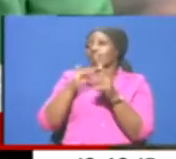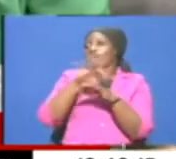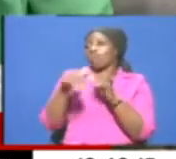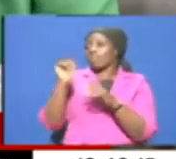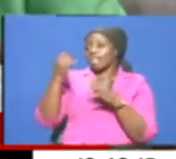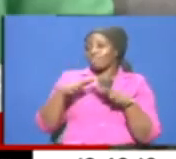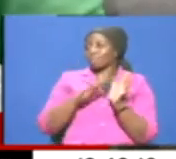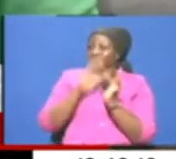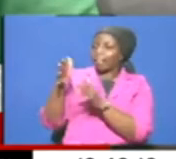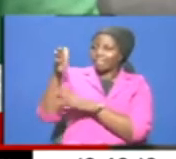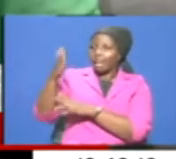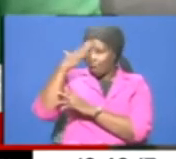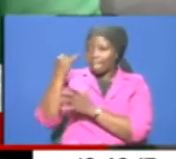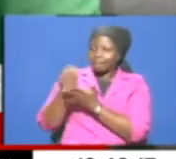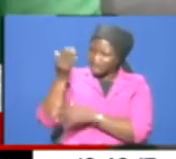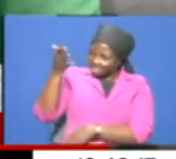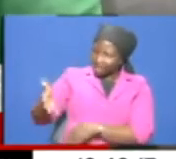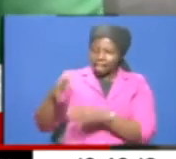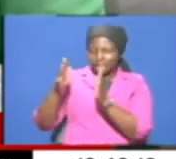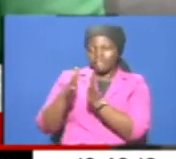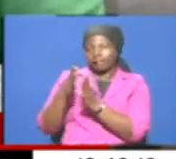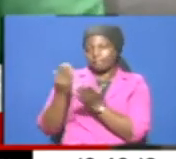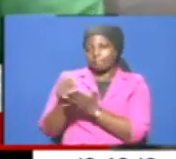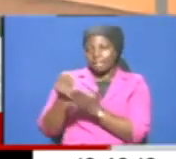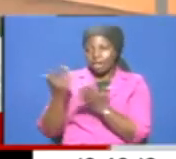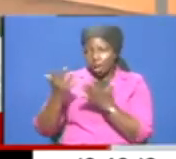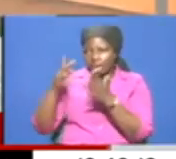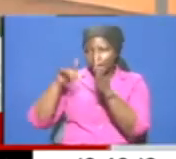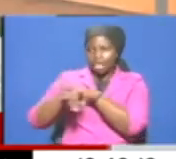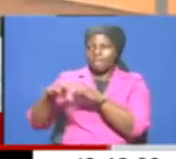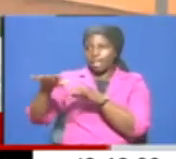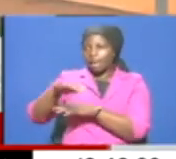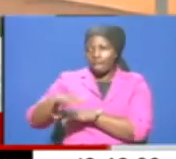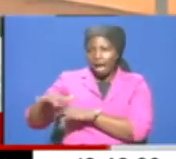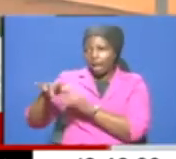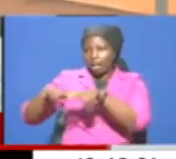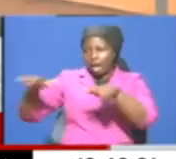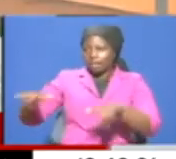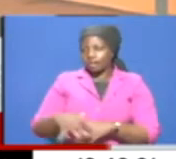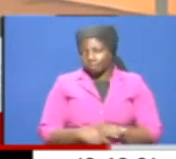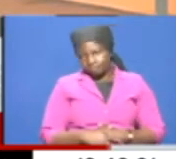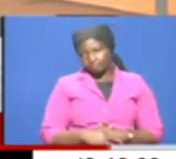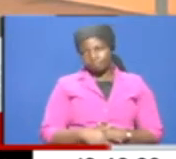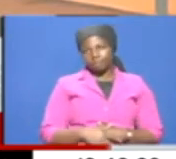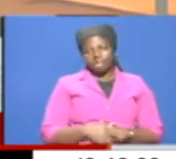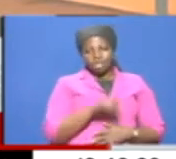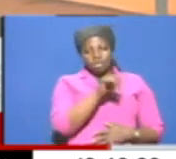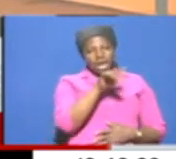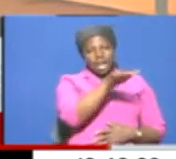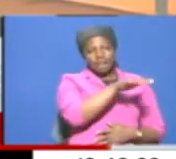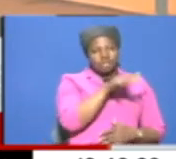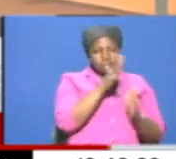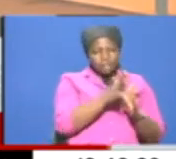ziko. Pesa siko kwa mchanga. Ndio. Wewe Agnes ni mwana mazingira, yeah, na kuna wana mazingira wengi, hata mengine ni mashirika.